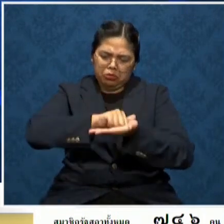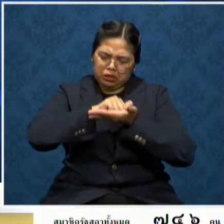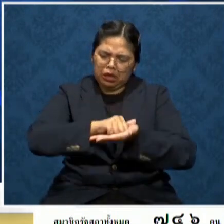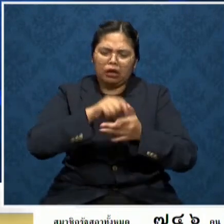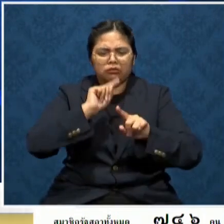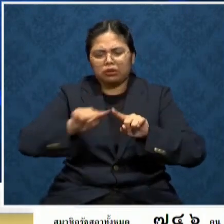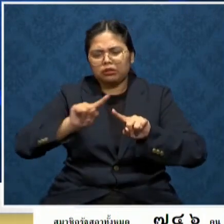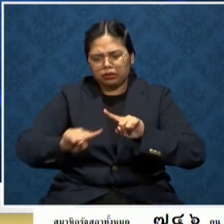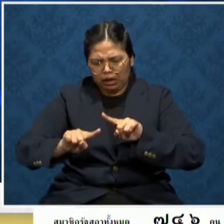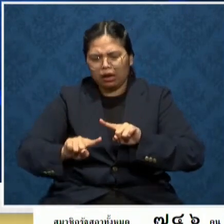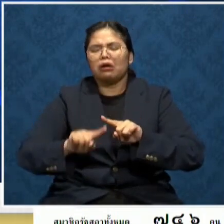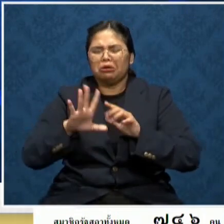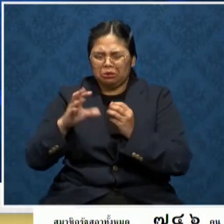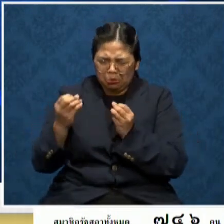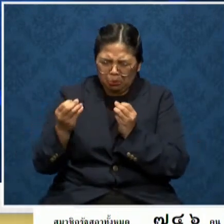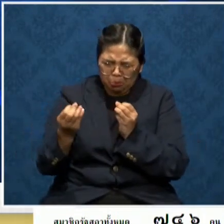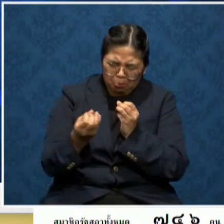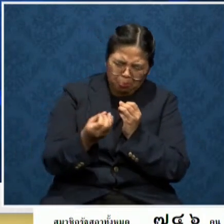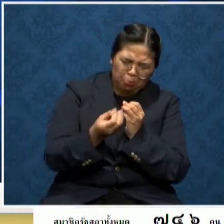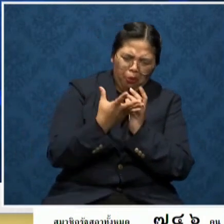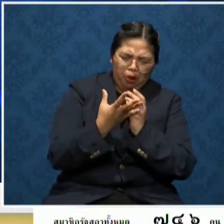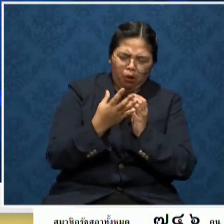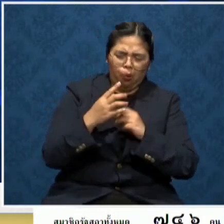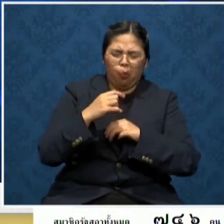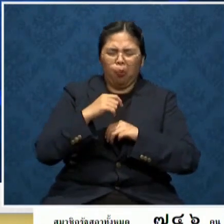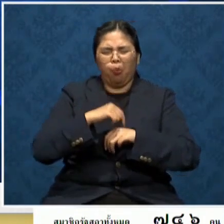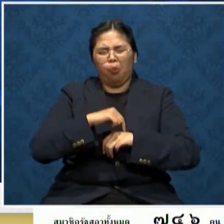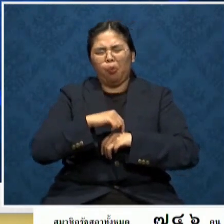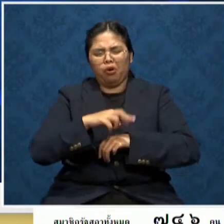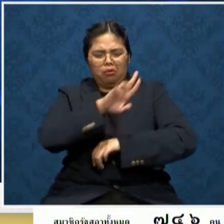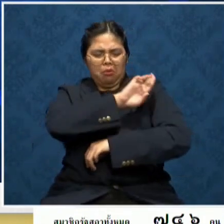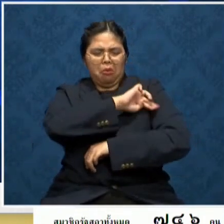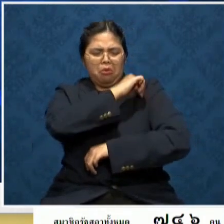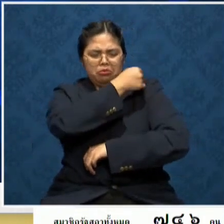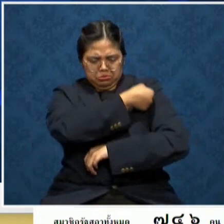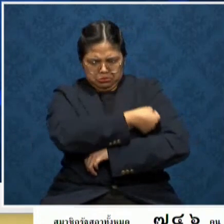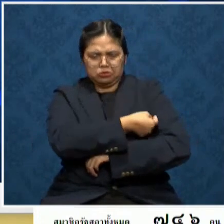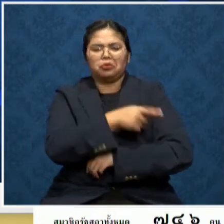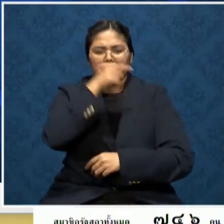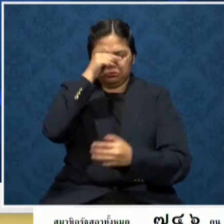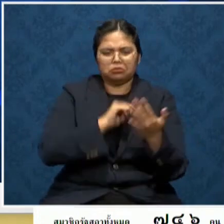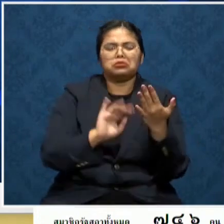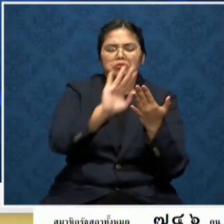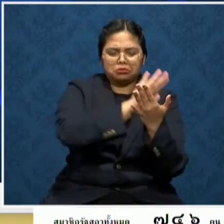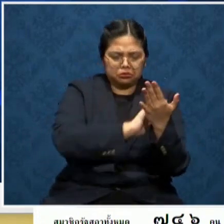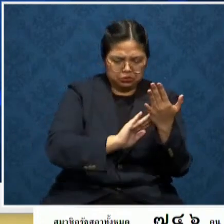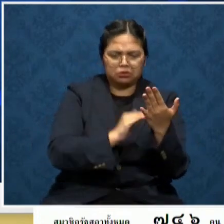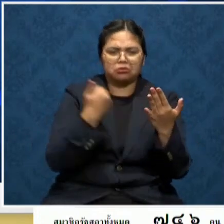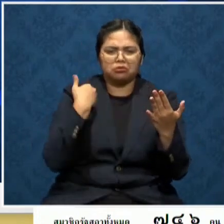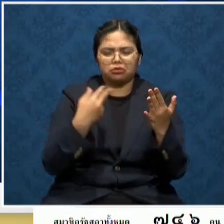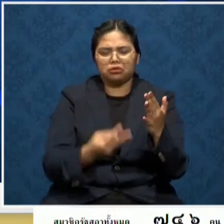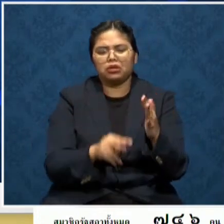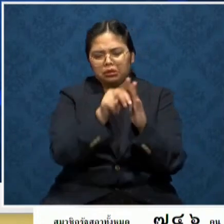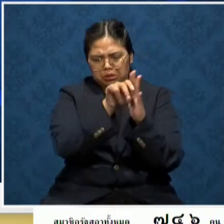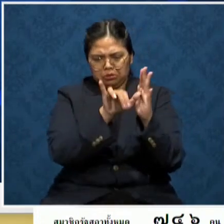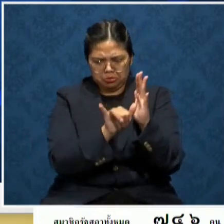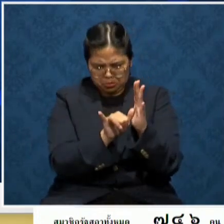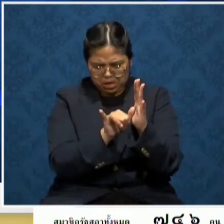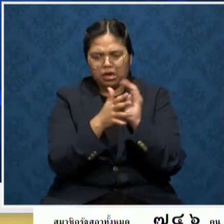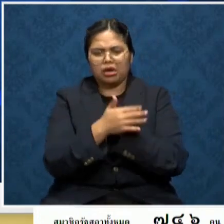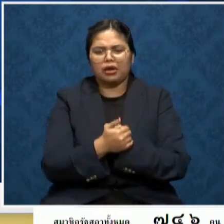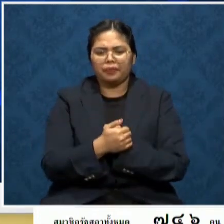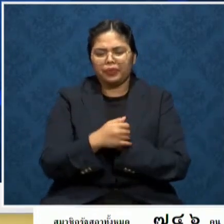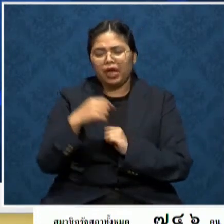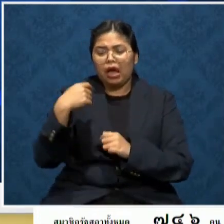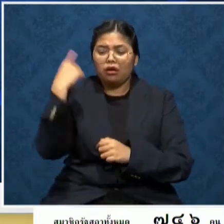และนี่คอภัยคุกคามและเป็ระเบิเวลาก้อนใหญ่ของระบบษาทธรษุกไทยยิทุกวนนี้เรามีนโยบาย Medical Tourism การ